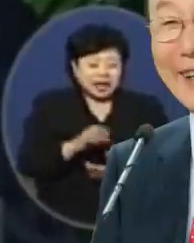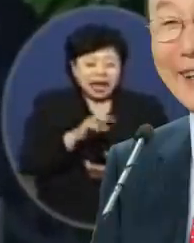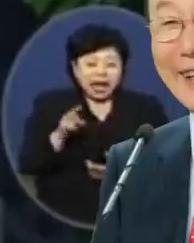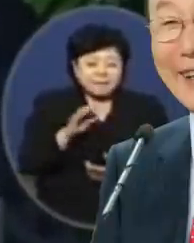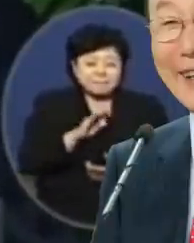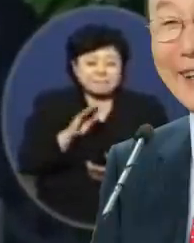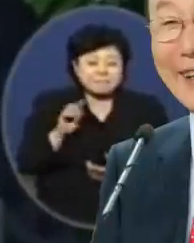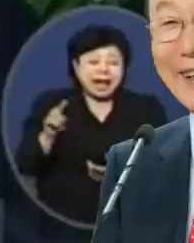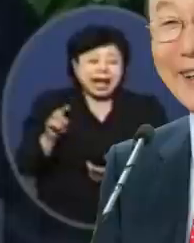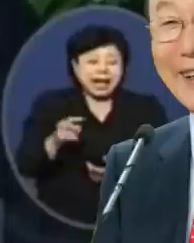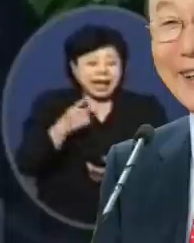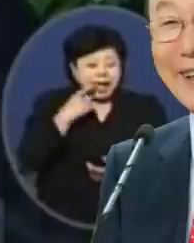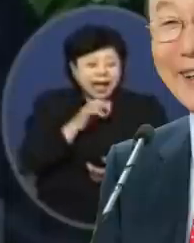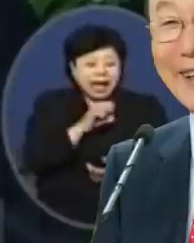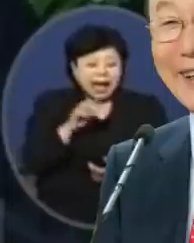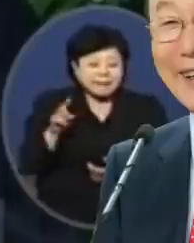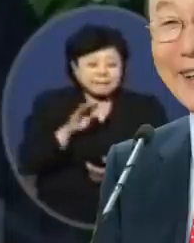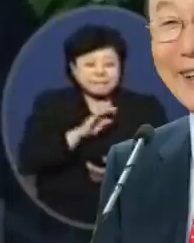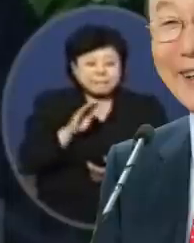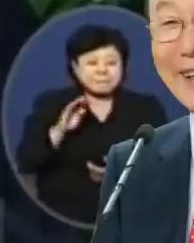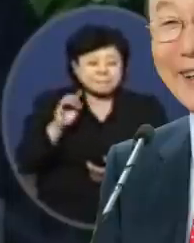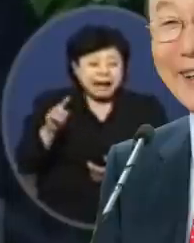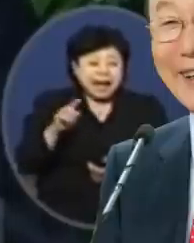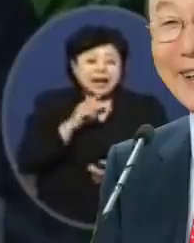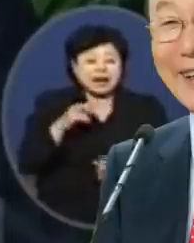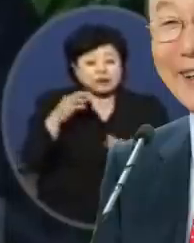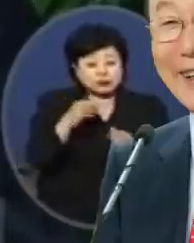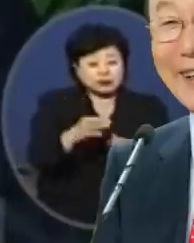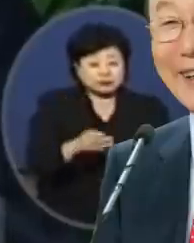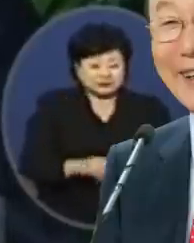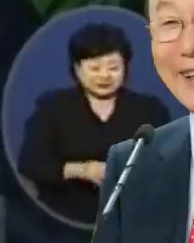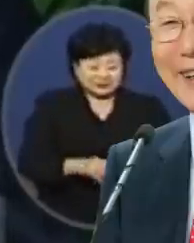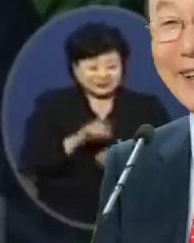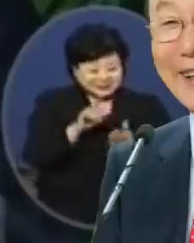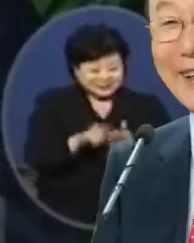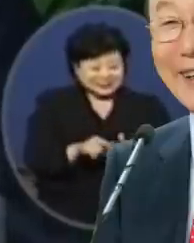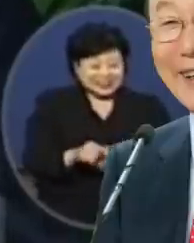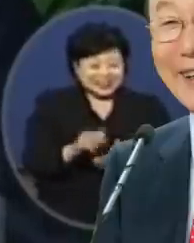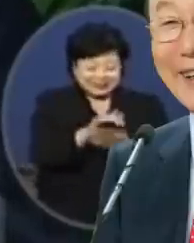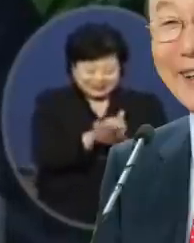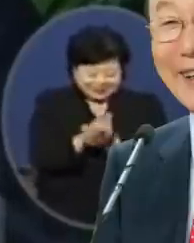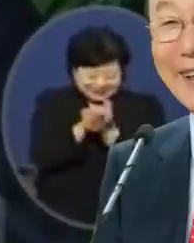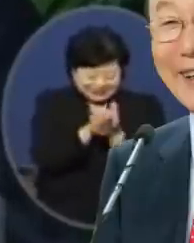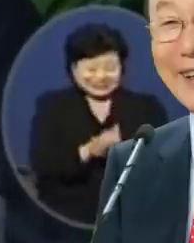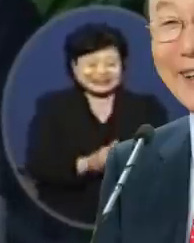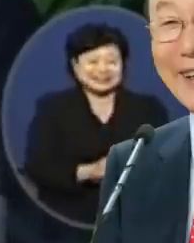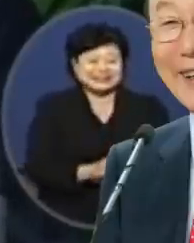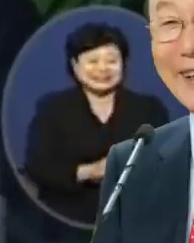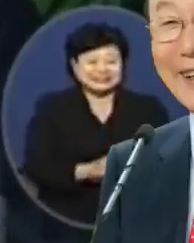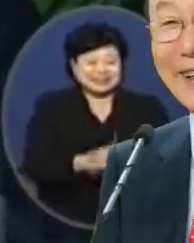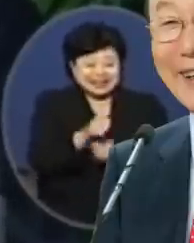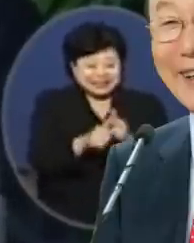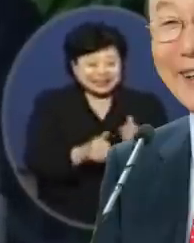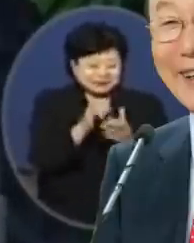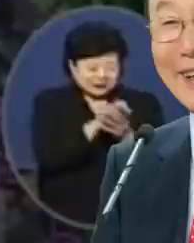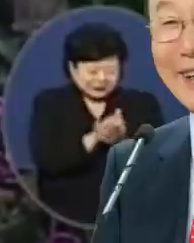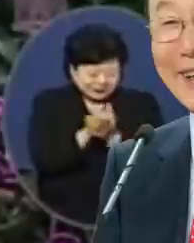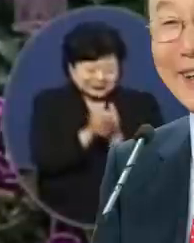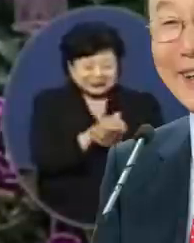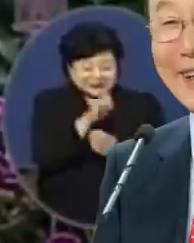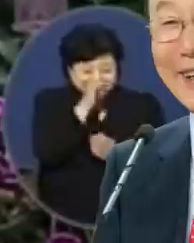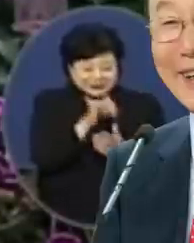하는 것이 아닙니까? 그러므로 아빠라고 부를 때는 얼마나 다정한 부름인 것입니까? 그처럼 하나님이 다정하시는